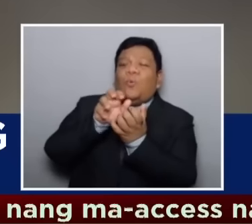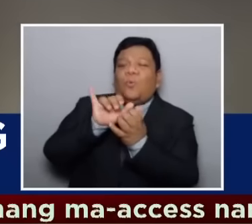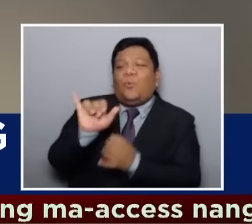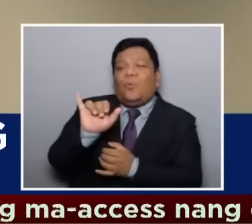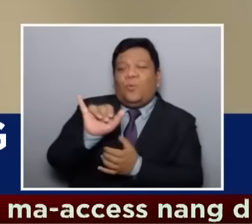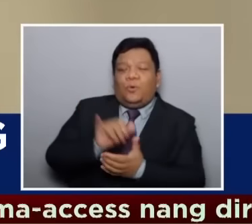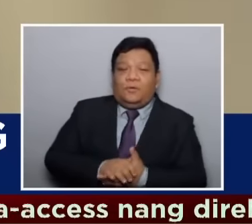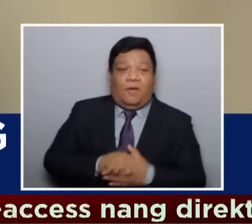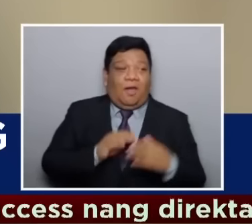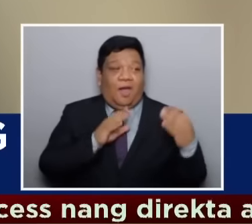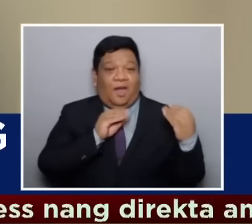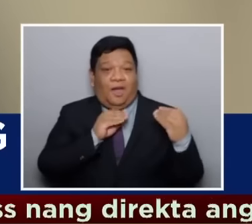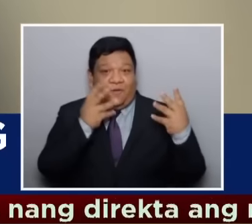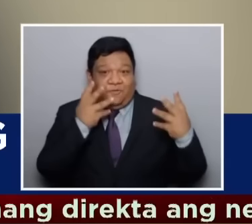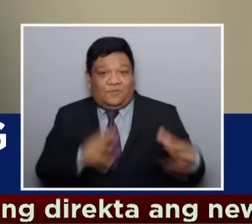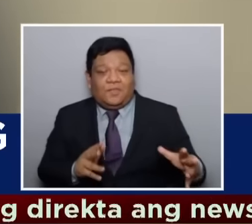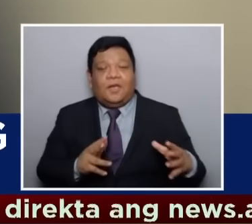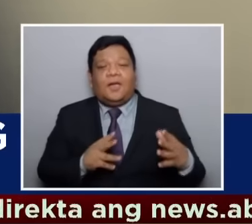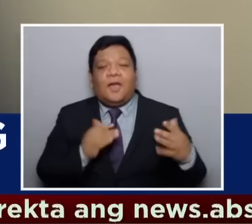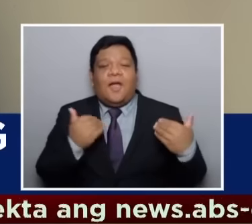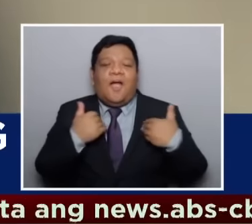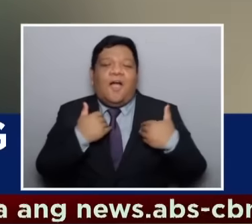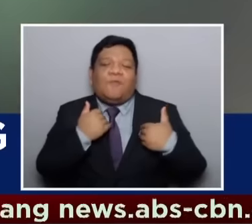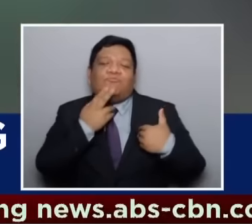Sa isa't isa, may pakimkim pang